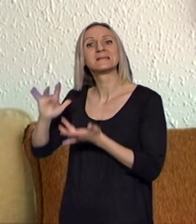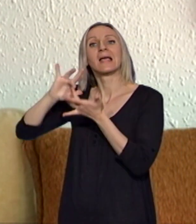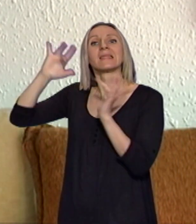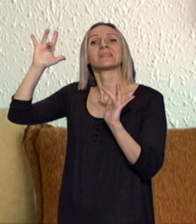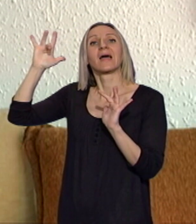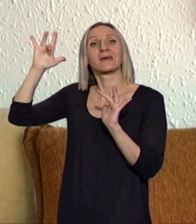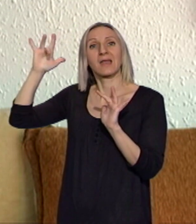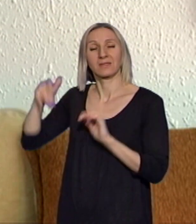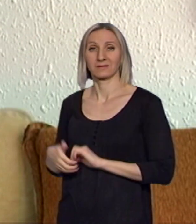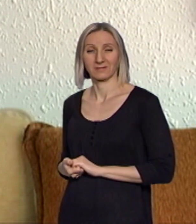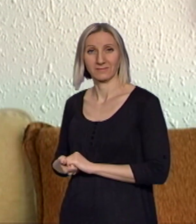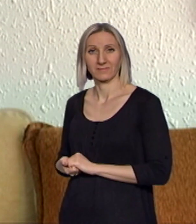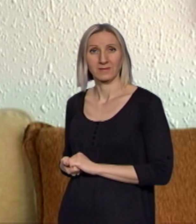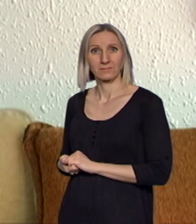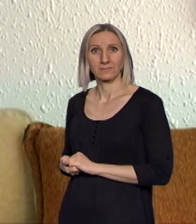internetom.